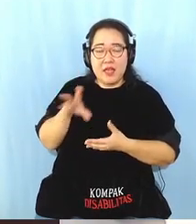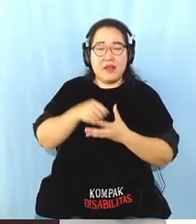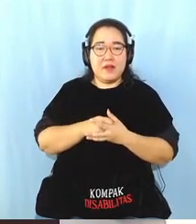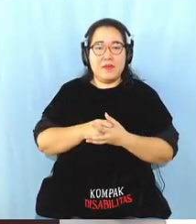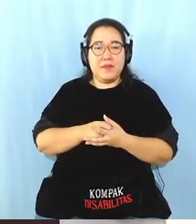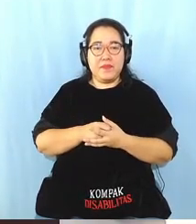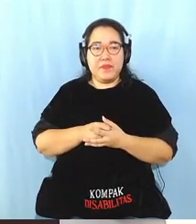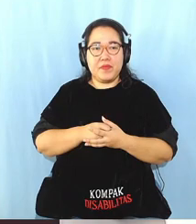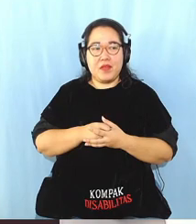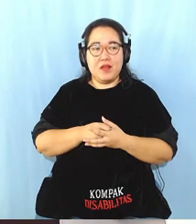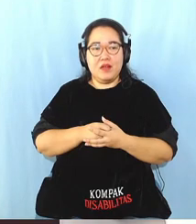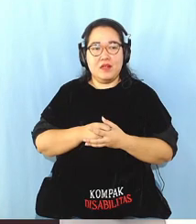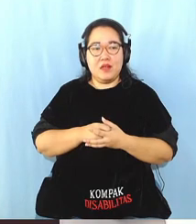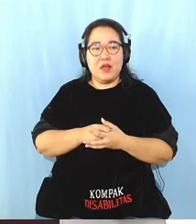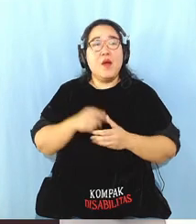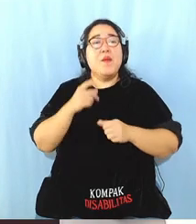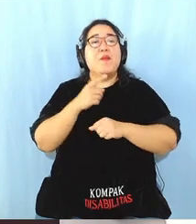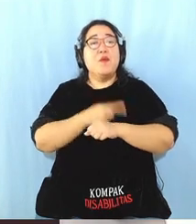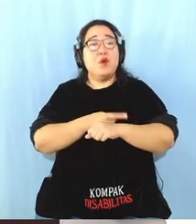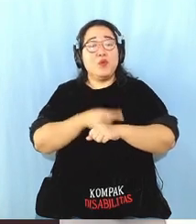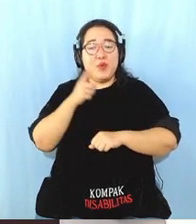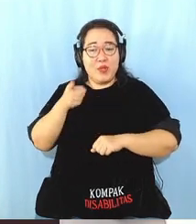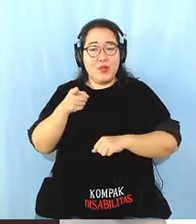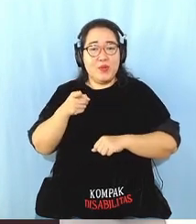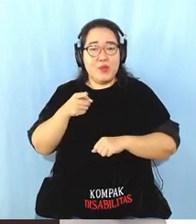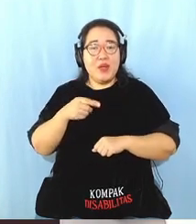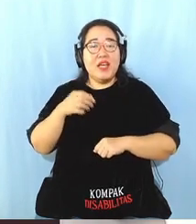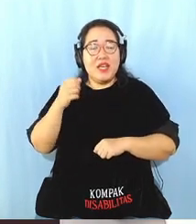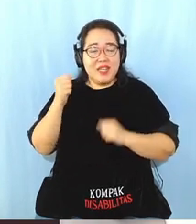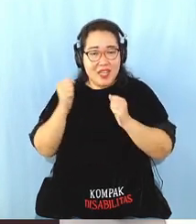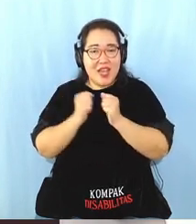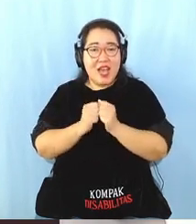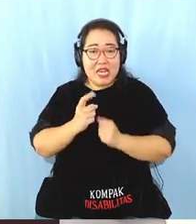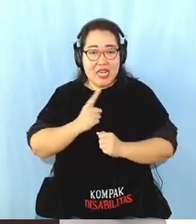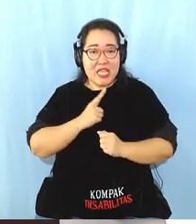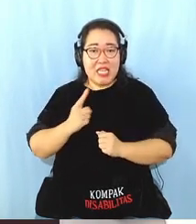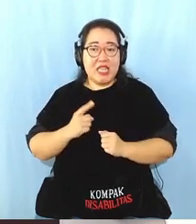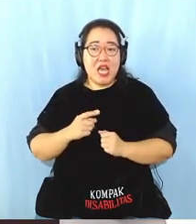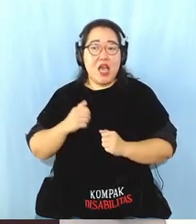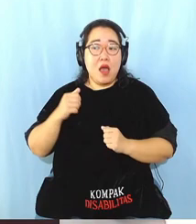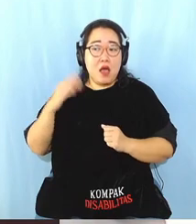bahwa Tuhan hadir melalui kehadiran kita yang membawa damai baginya.